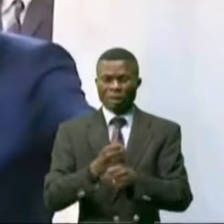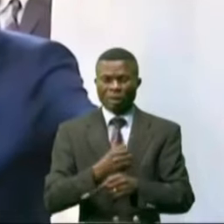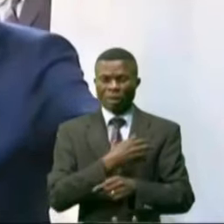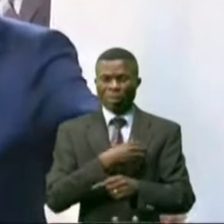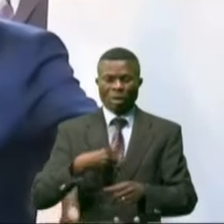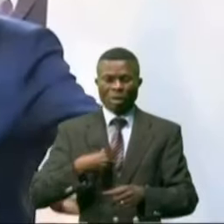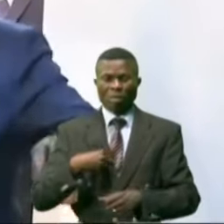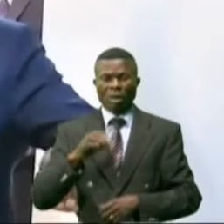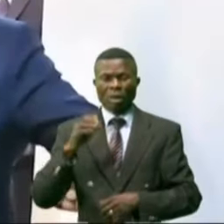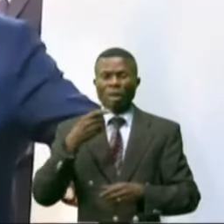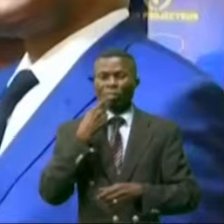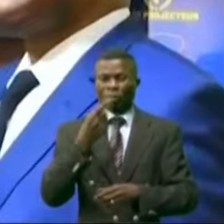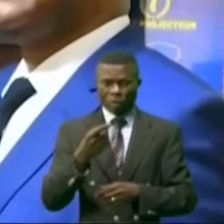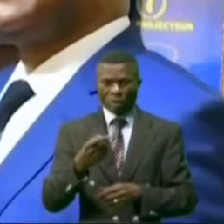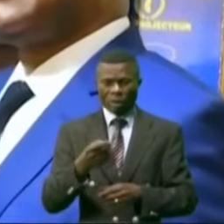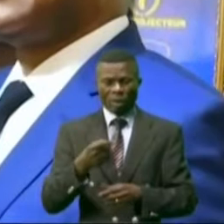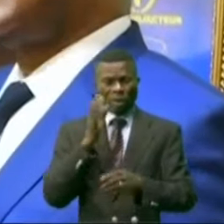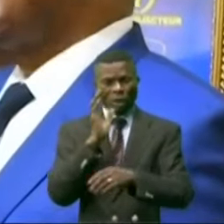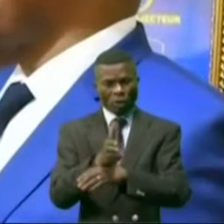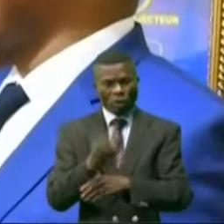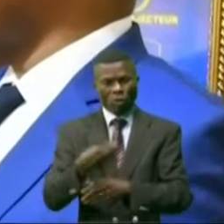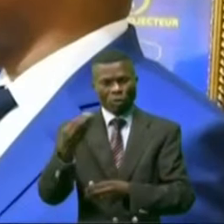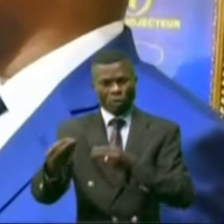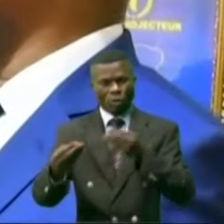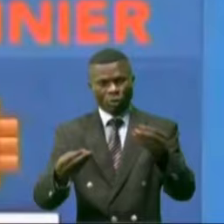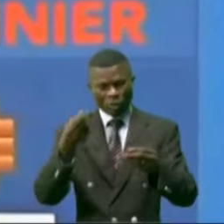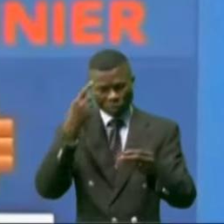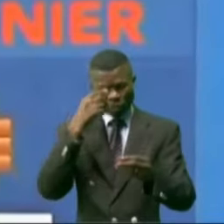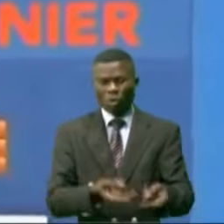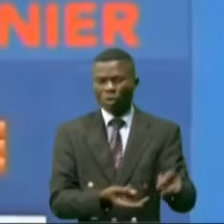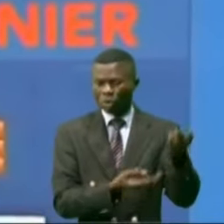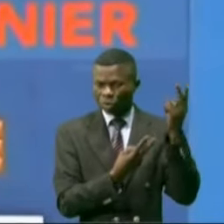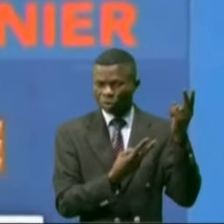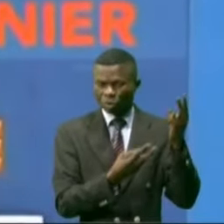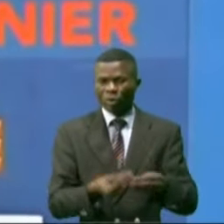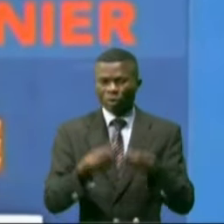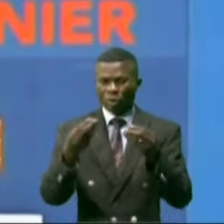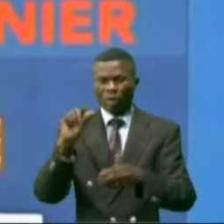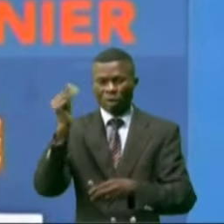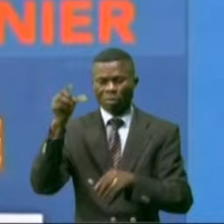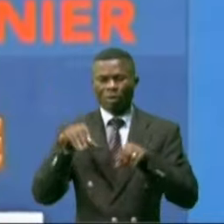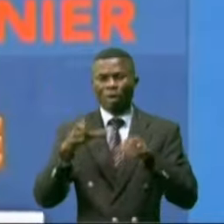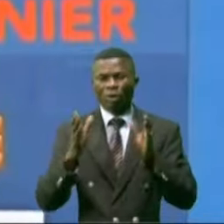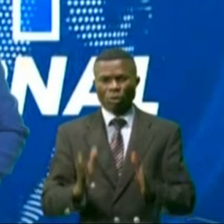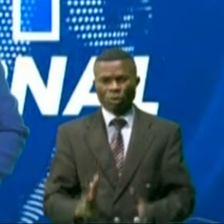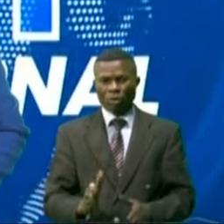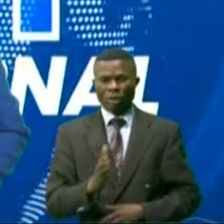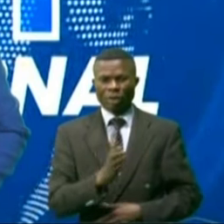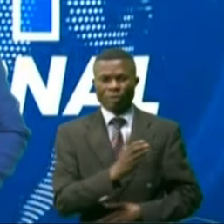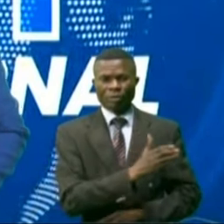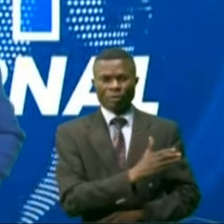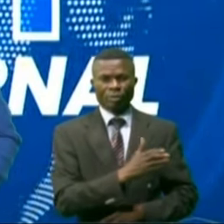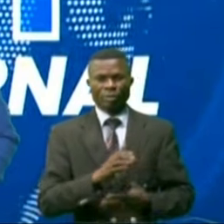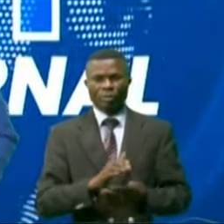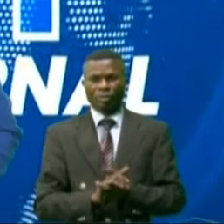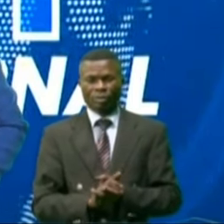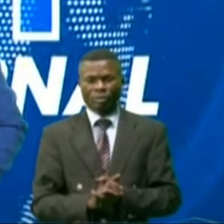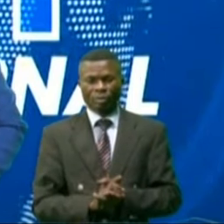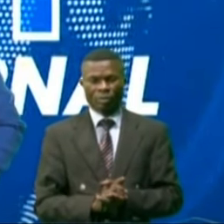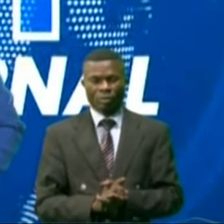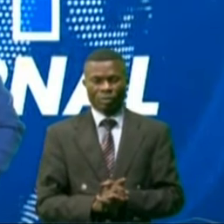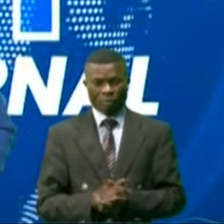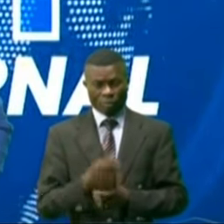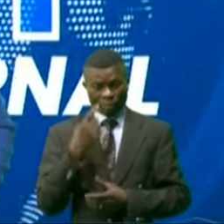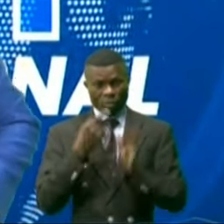effectué et donnant des conseils pour la valorisation des minerais congolais. Voilà, vous avez compris